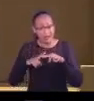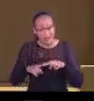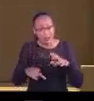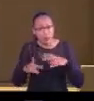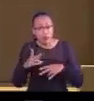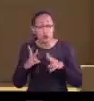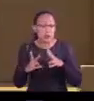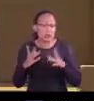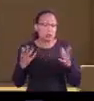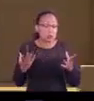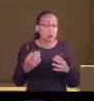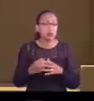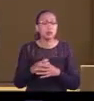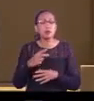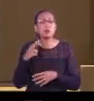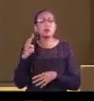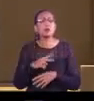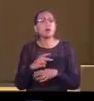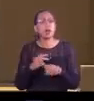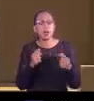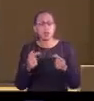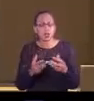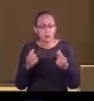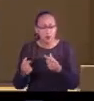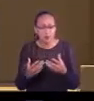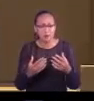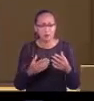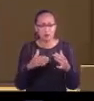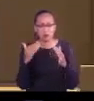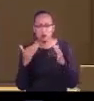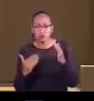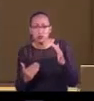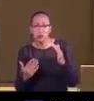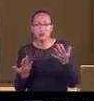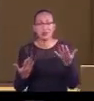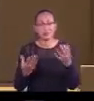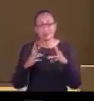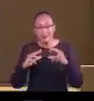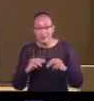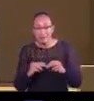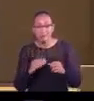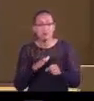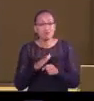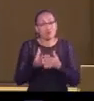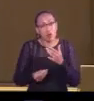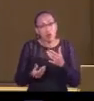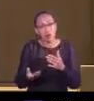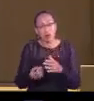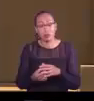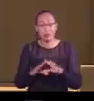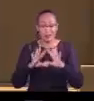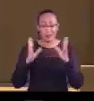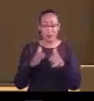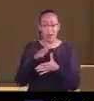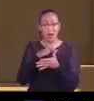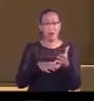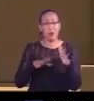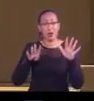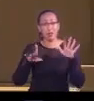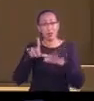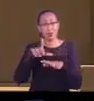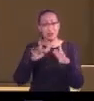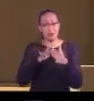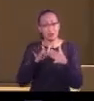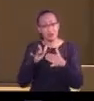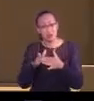y a des citations de chiffres de manière lapidaire. Ça veut dire qu'on aurait pu davantage les expliquer. Ce rapport fait 92 pages, il